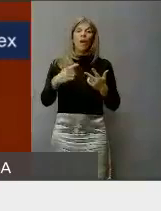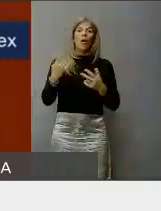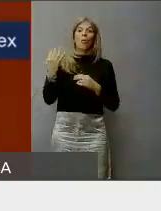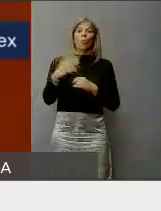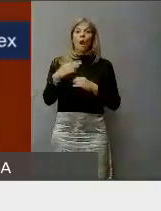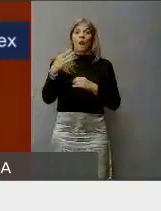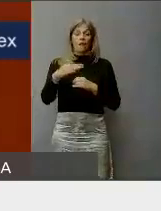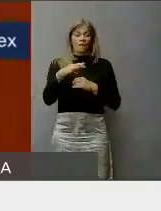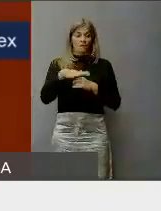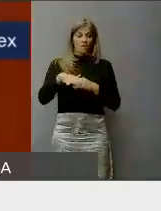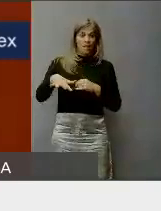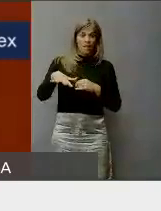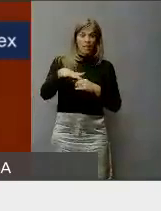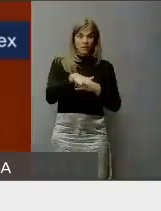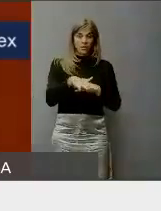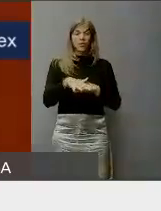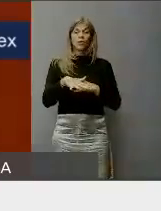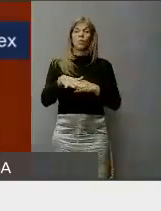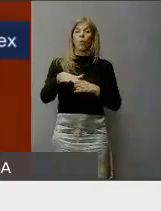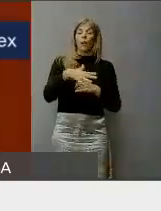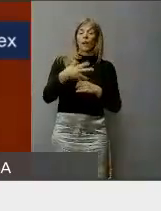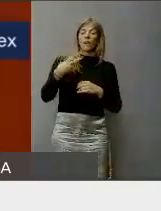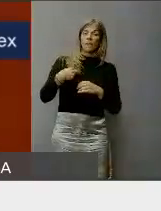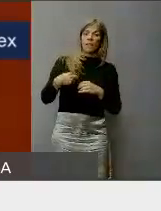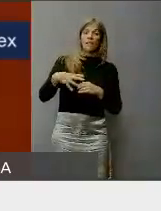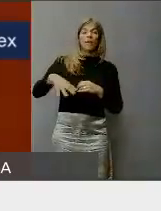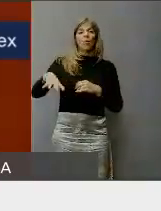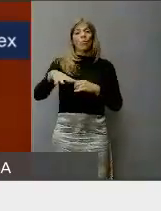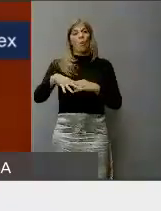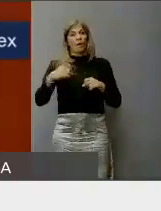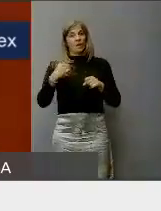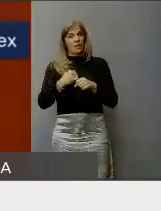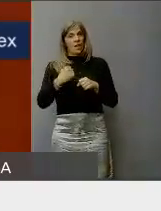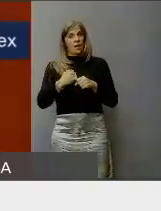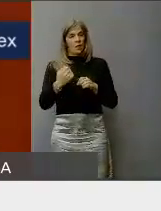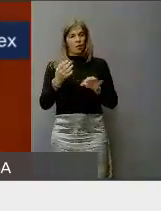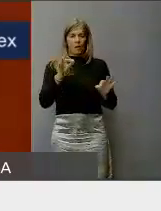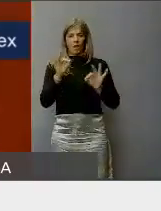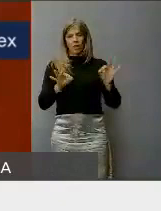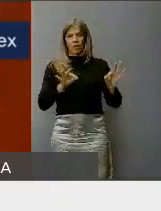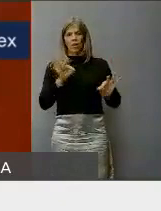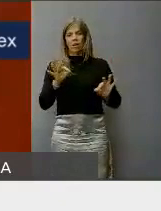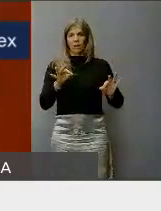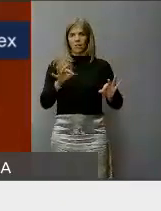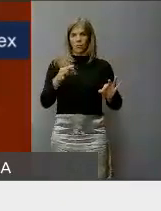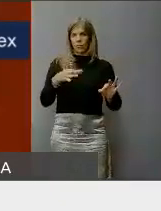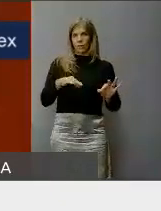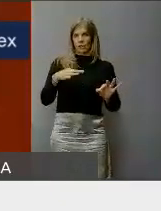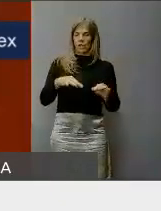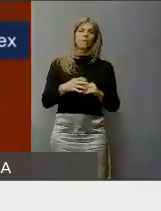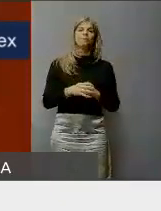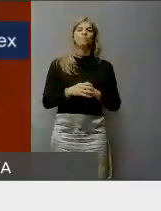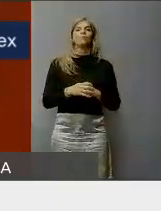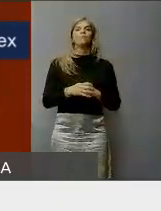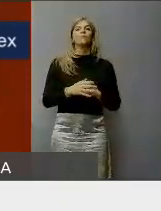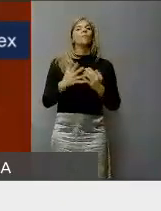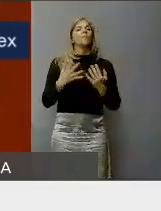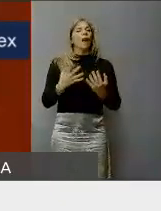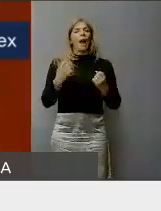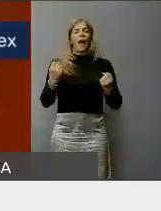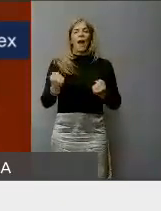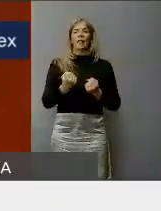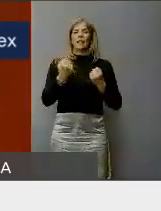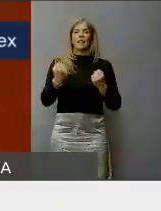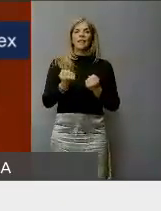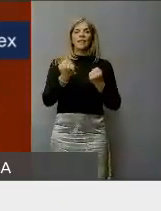di vita e di lavoro naturalmente l'attività è improntata a